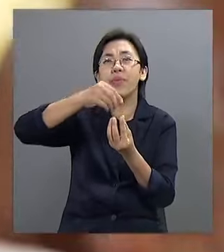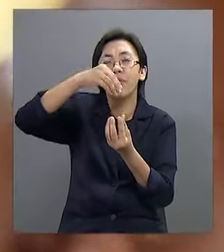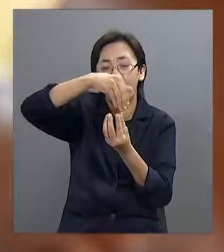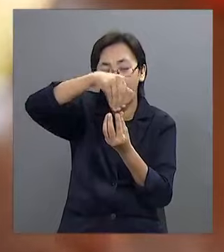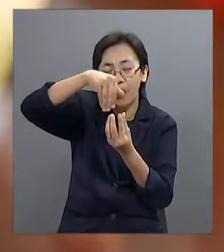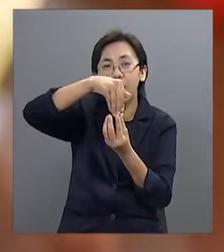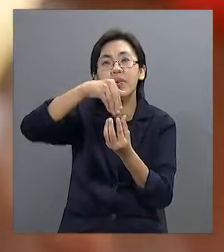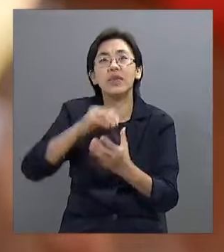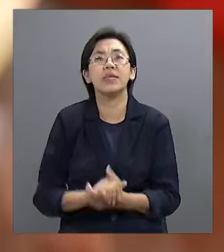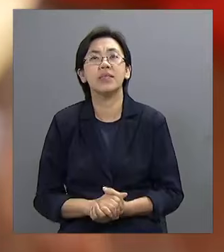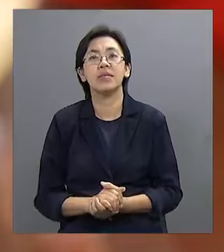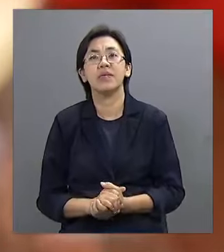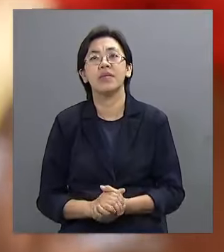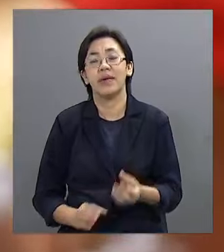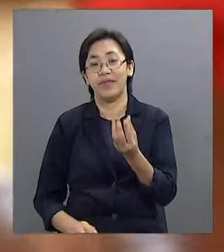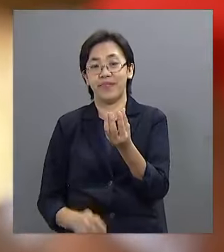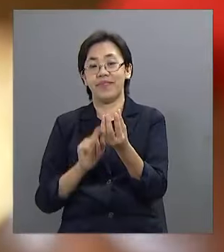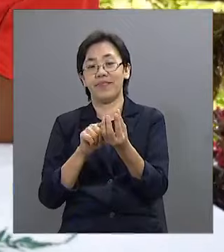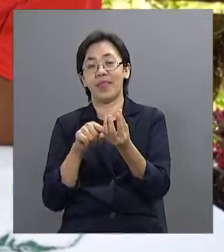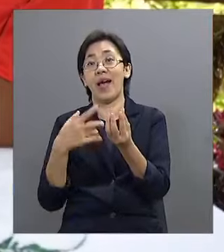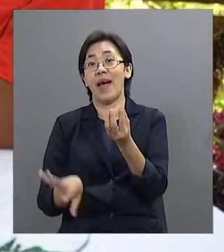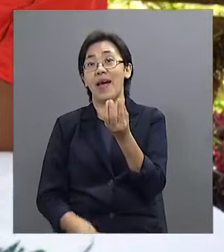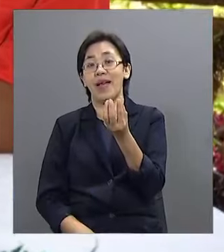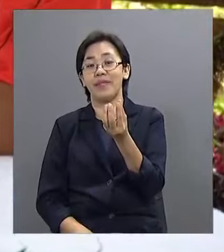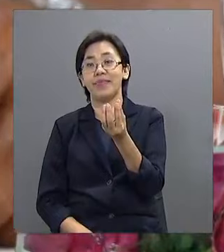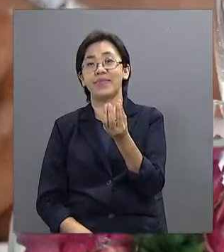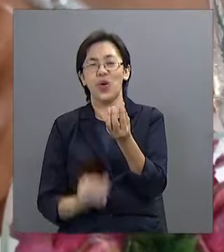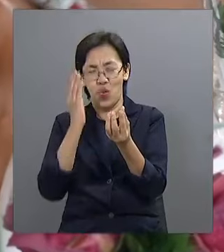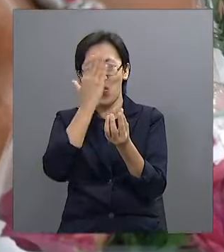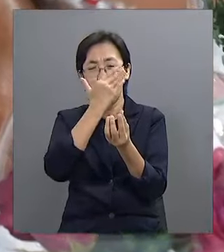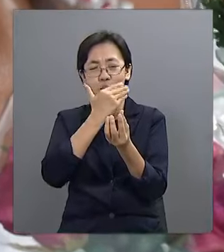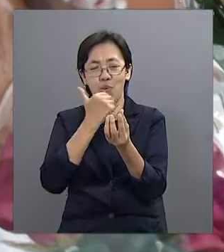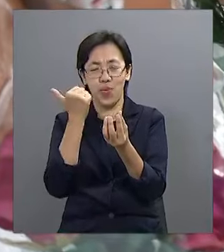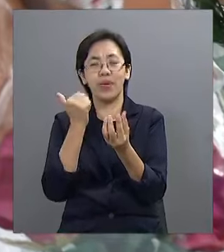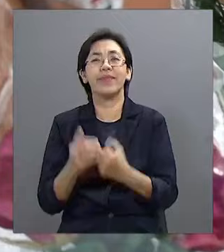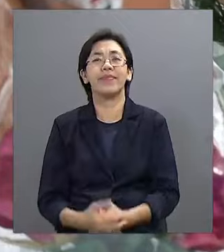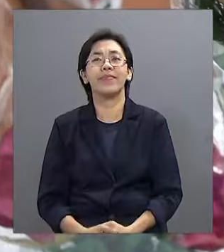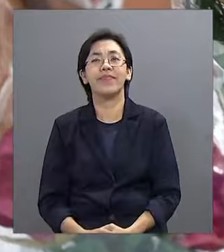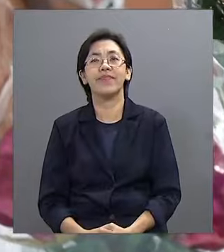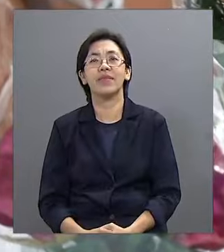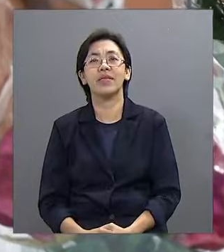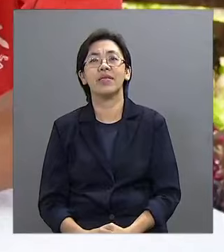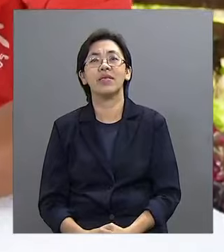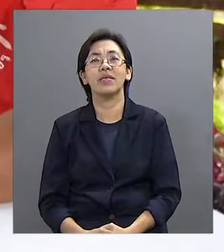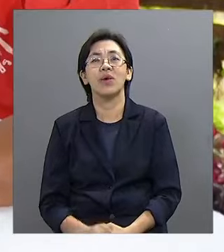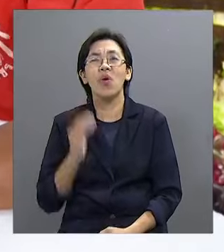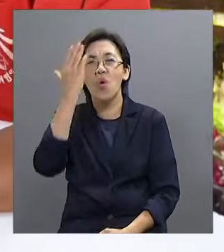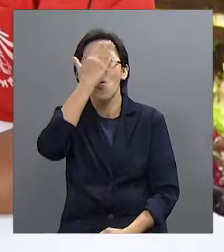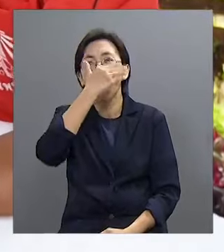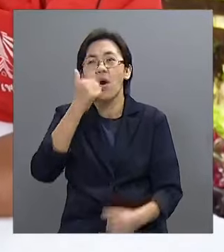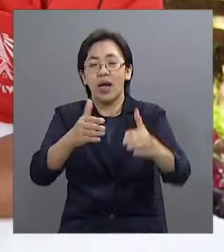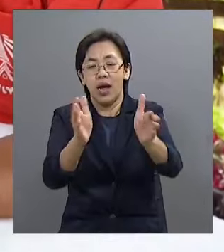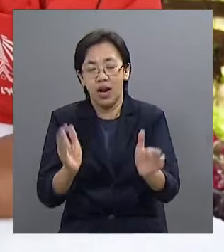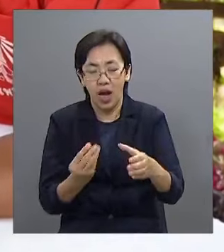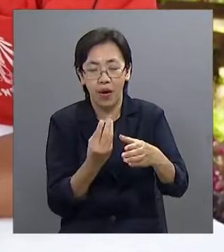โอ้นี่แบบนี้ได้ใช่ไหมคะ สวยแล้วสวยแล้วสวยแล้ว สวยแล้วกว่าพ่อเขาจะมาทำกุหลาบสตับได้สวยแล้